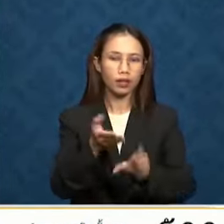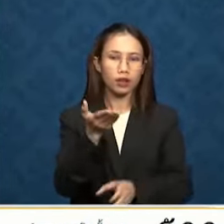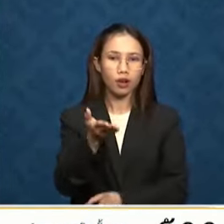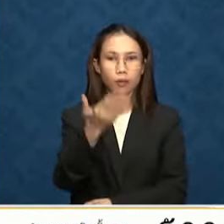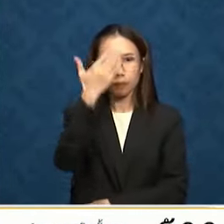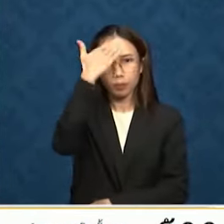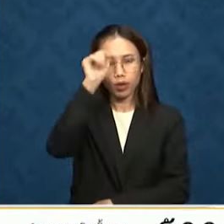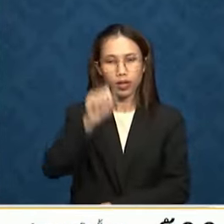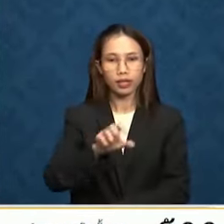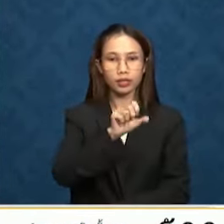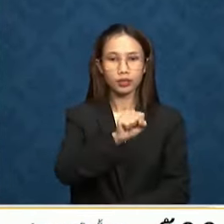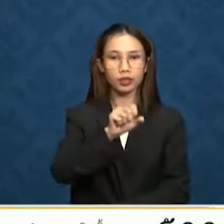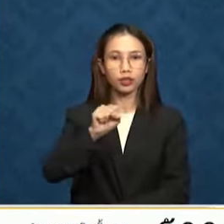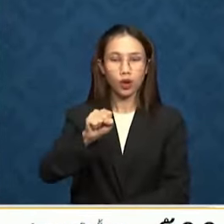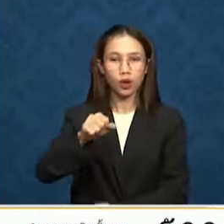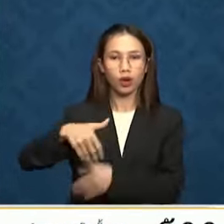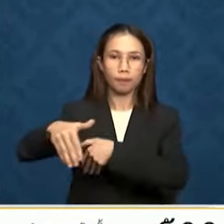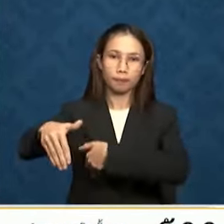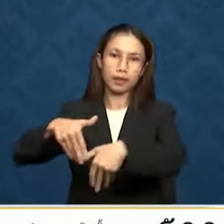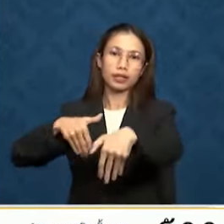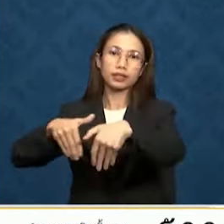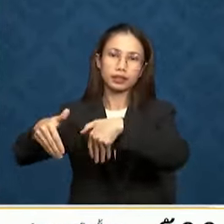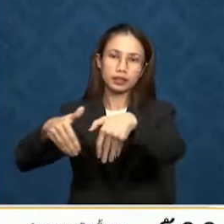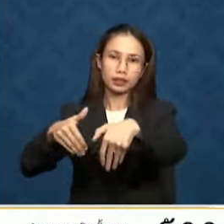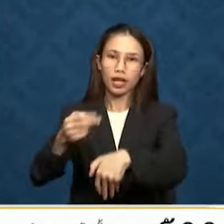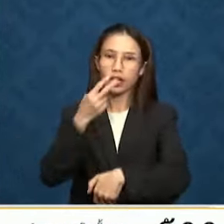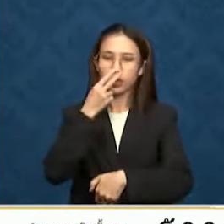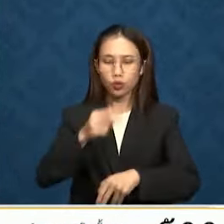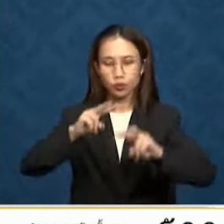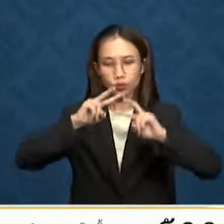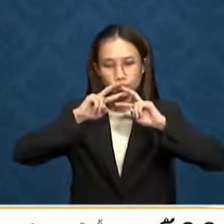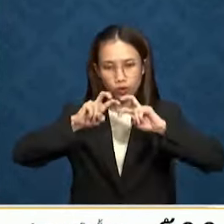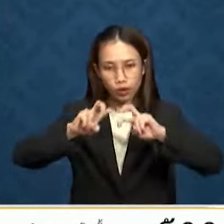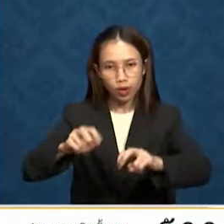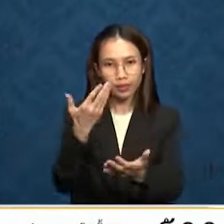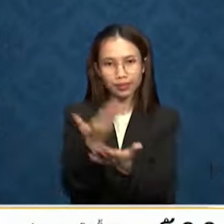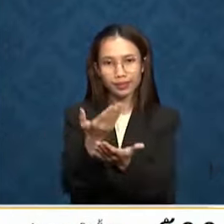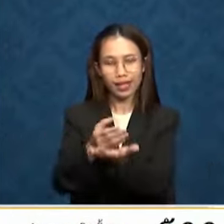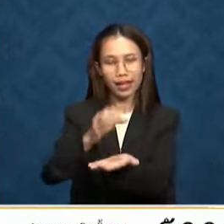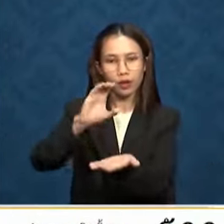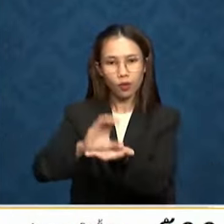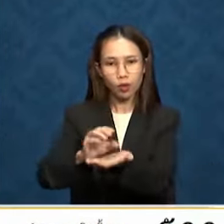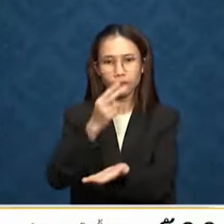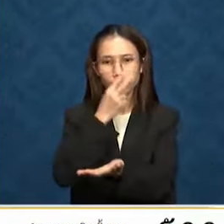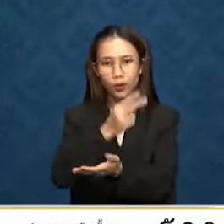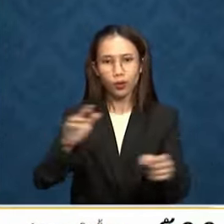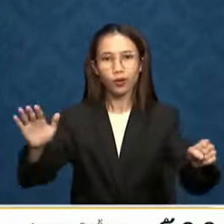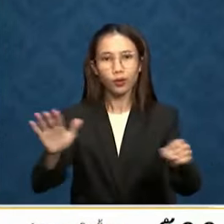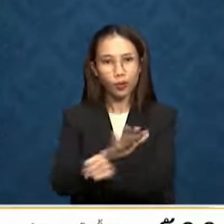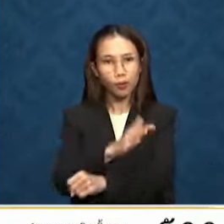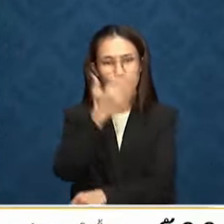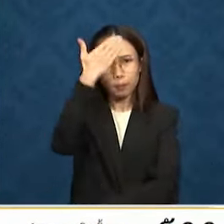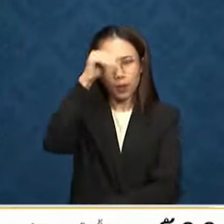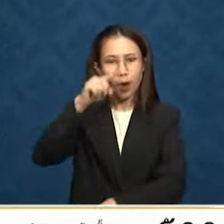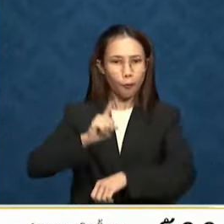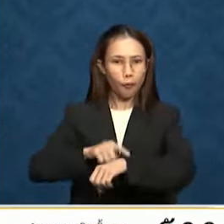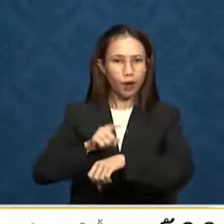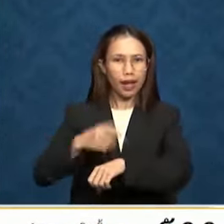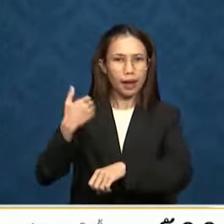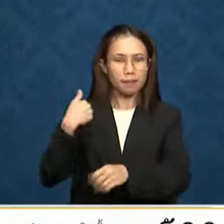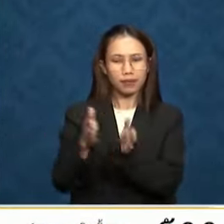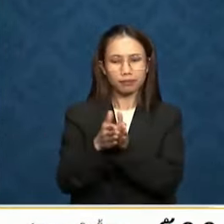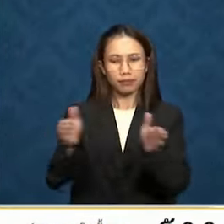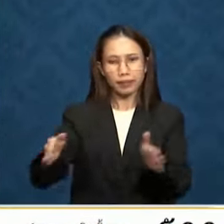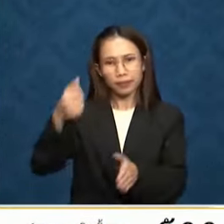ส.สแล้วก็ประชาชนเนี่ยได้วิเคราะห์งบประมาณได้อย่างมีประสิทธิภาพเพราะว่ามันมีเวลาพิจารณาแค่ 7